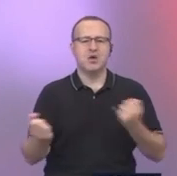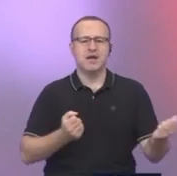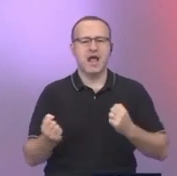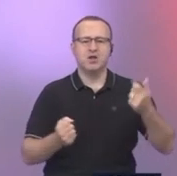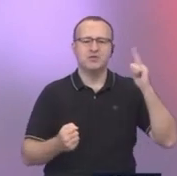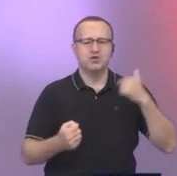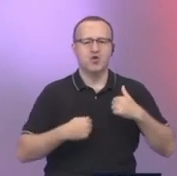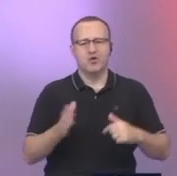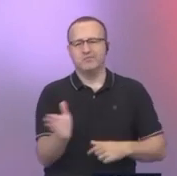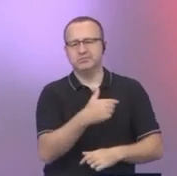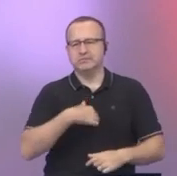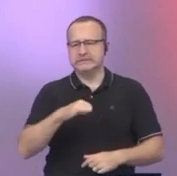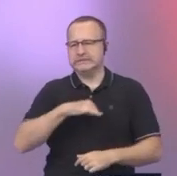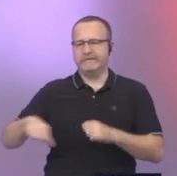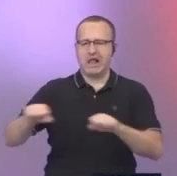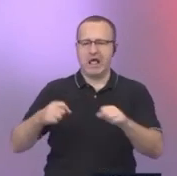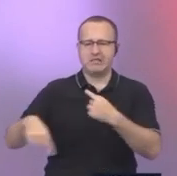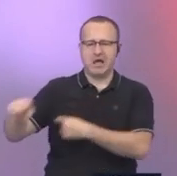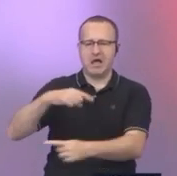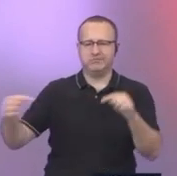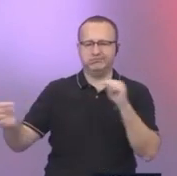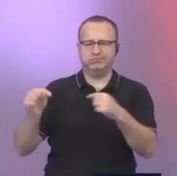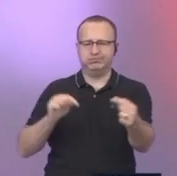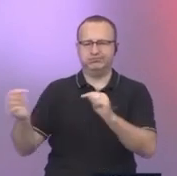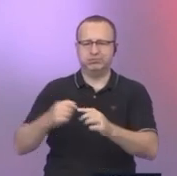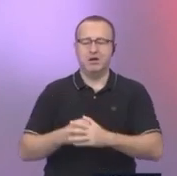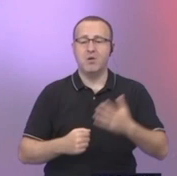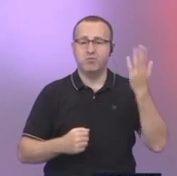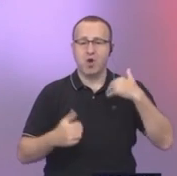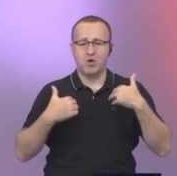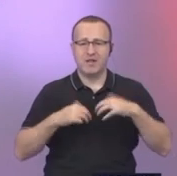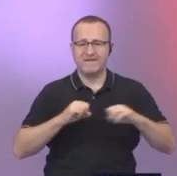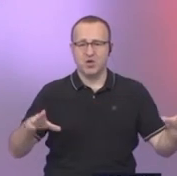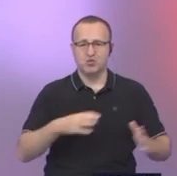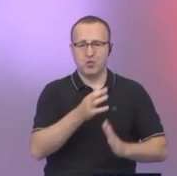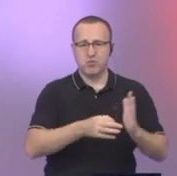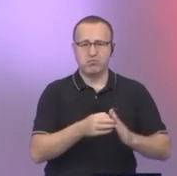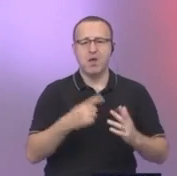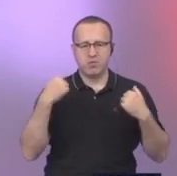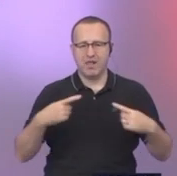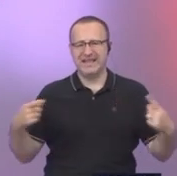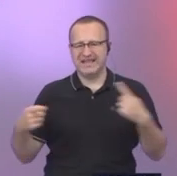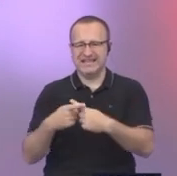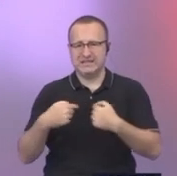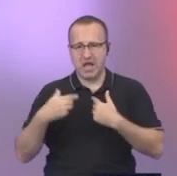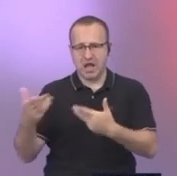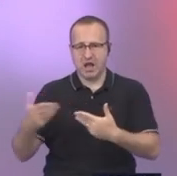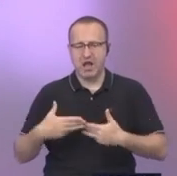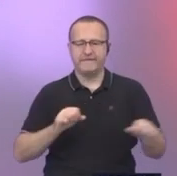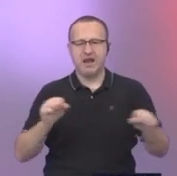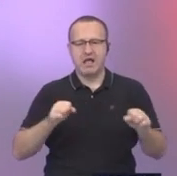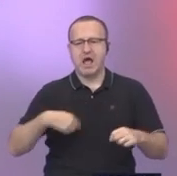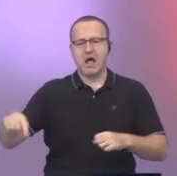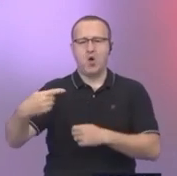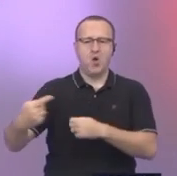seba. Keď sme tu mali covidové ťažké obdobie, tak sme mali tiež krízu na stole a vláda nás tu niekoľko týždňov, ak nie mesiacov otravovala